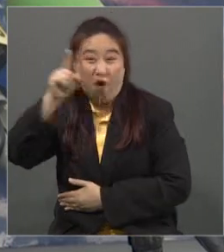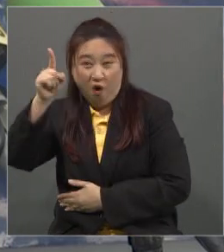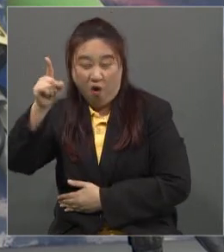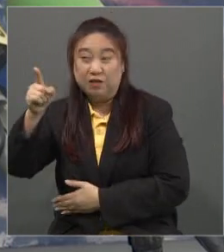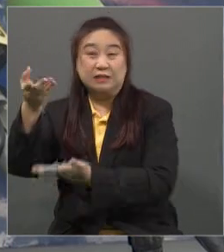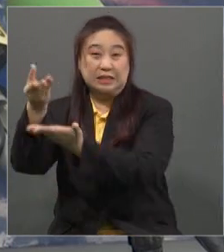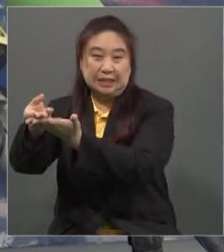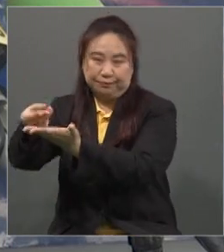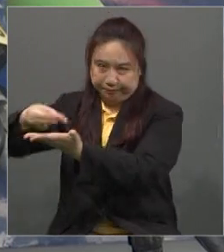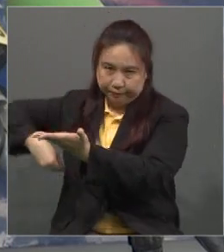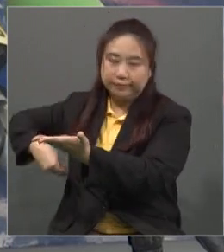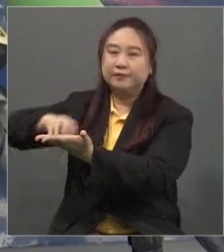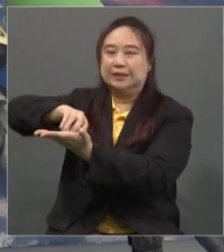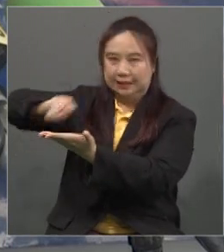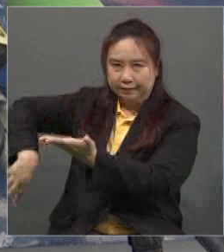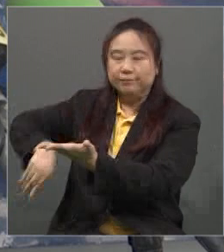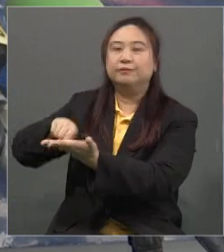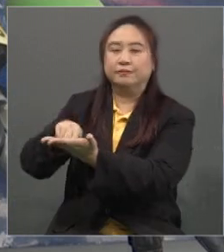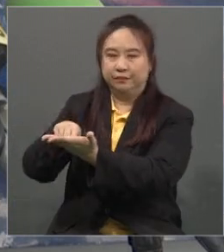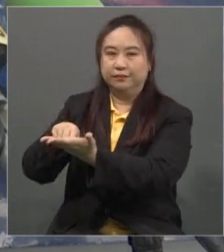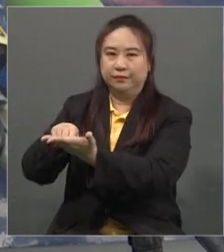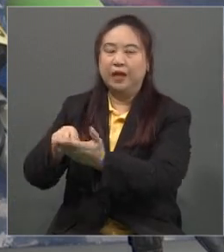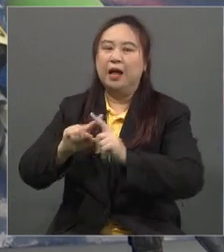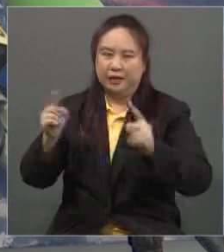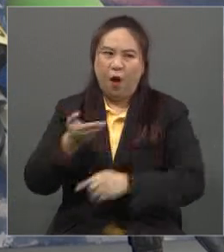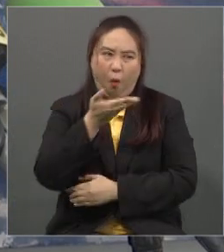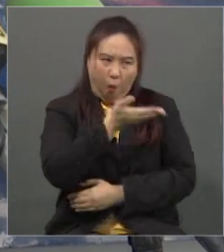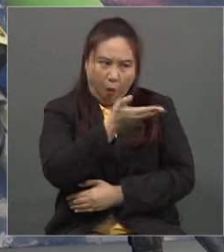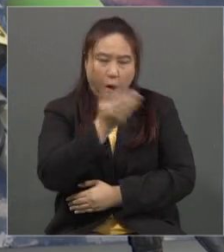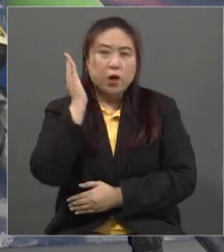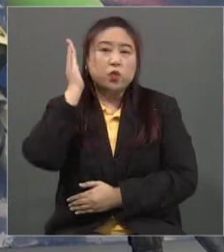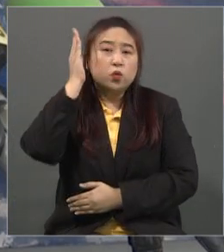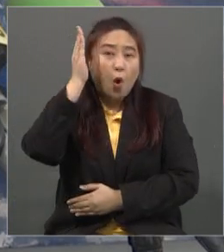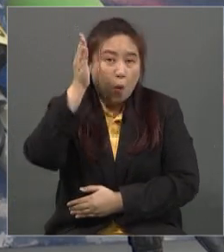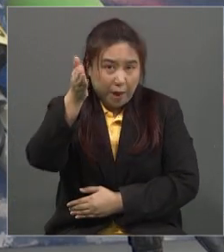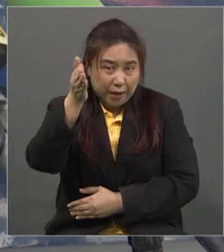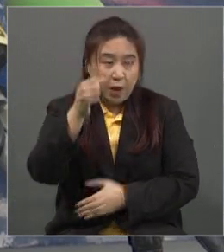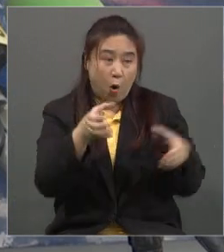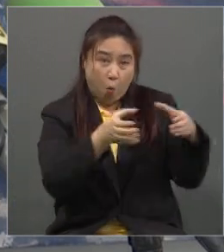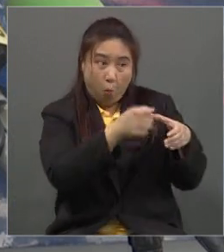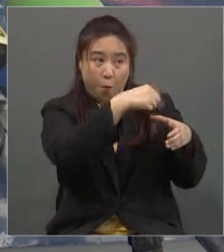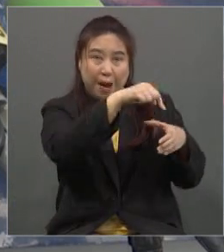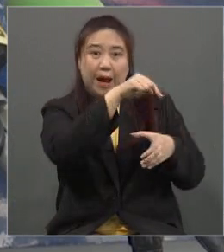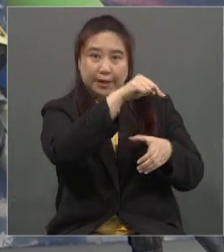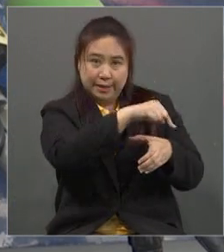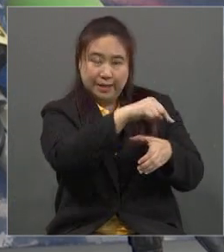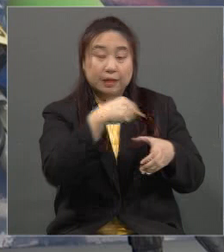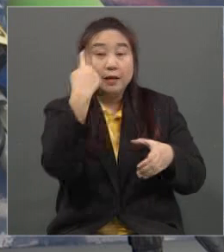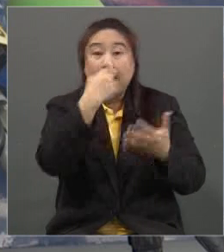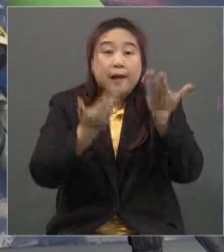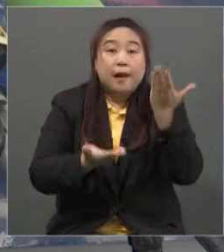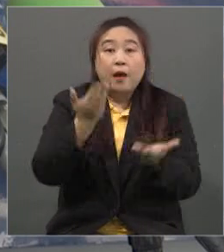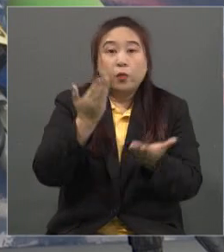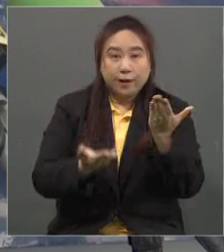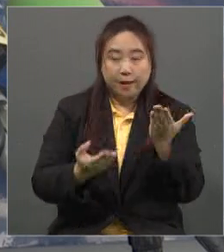ดๆทั้งสิ้นแต่มีการร้องขอว่าหลังจากนี้ถ้าเพจชาวบ้านกลุ่มนี้หรือใครก็ตามที่